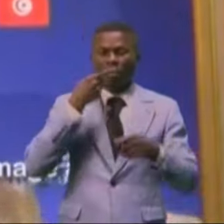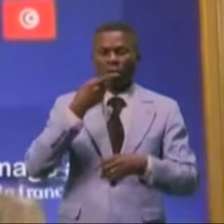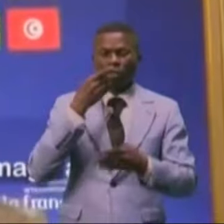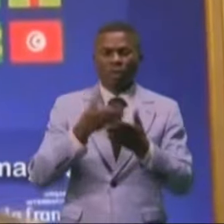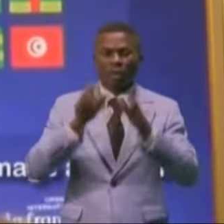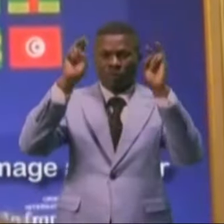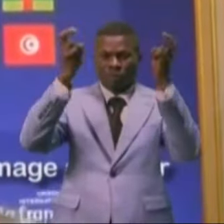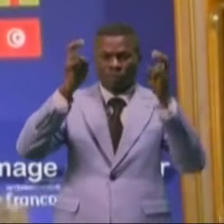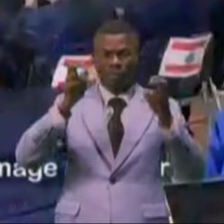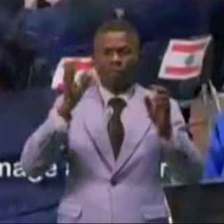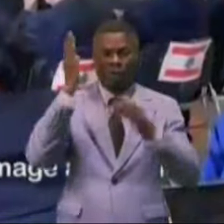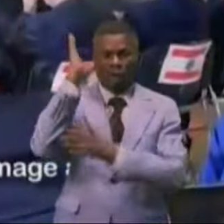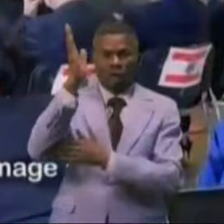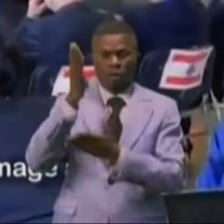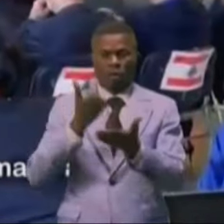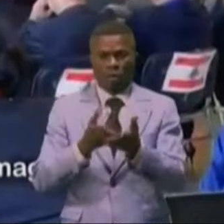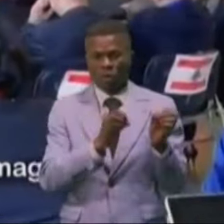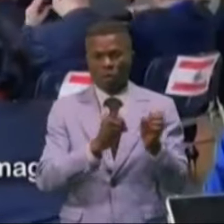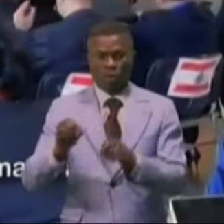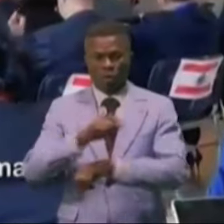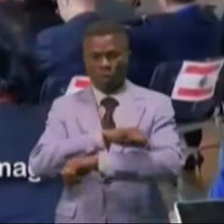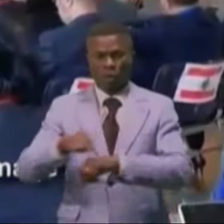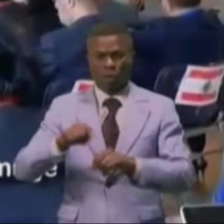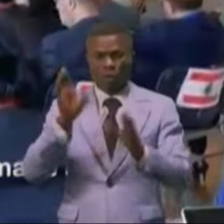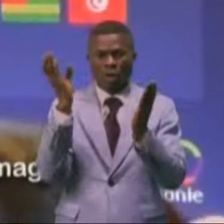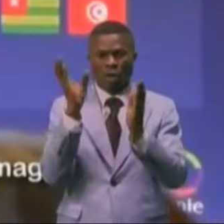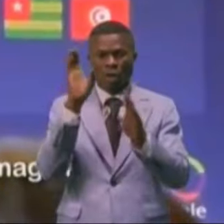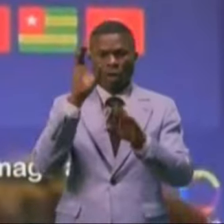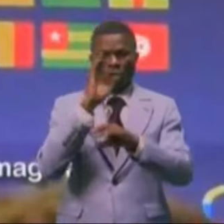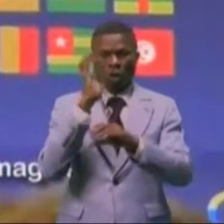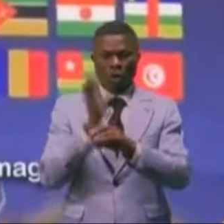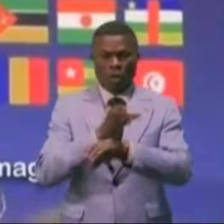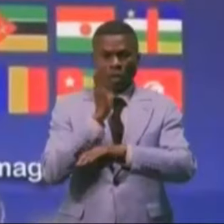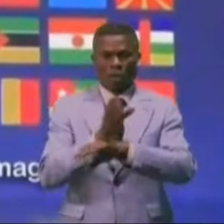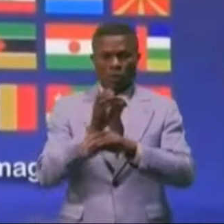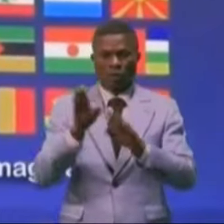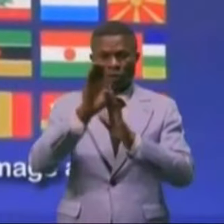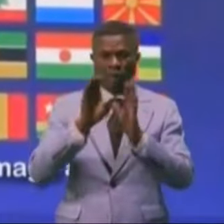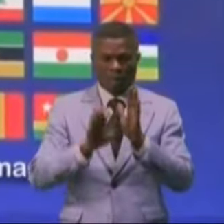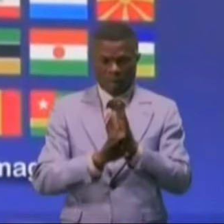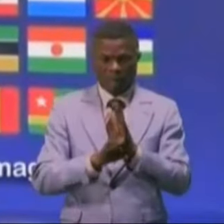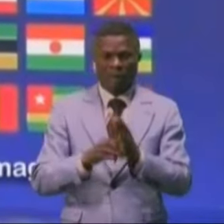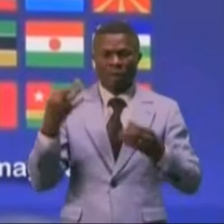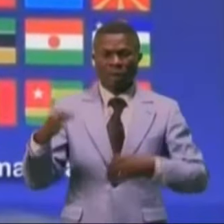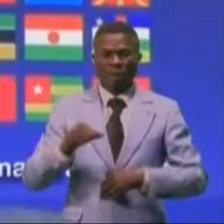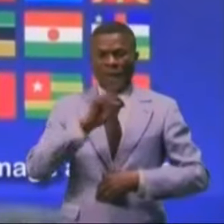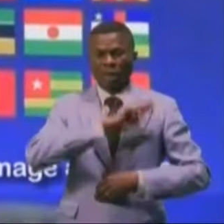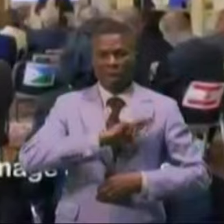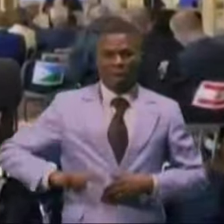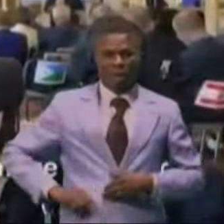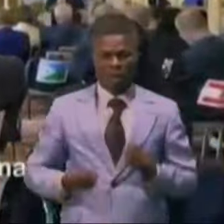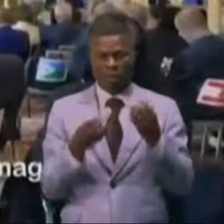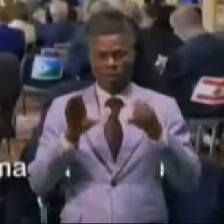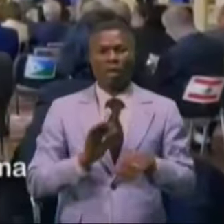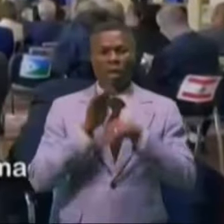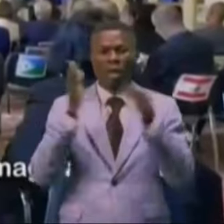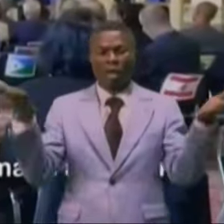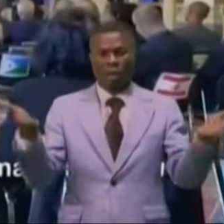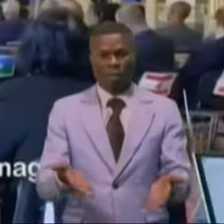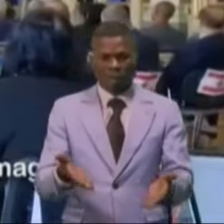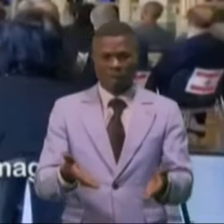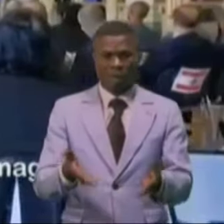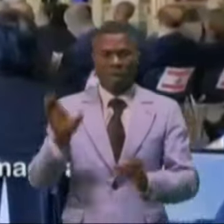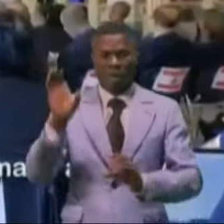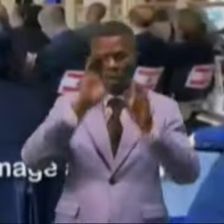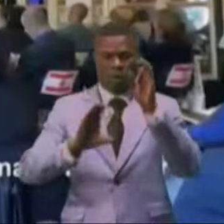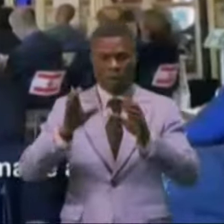thème de ces assises organisées au siège du Conseil constitutionnel de la France. La République démocratique du Congo est représentée à ce grand rendez-vous scientifique par